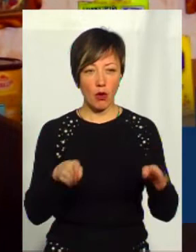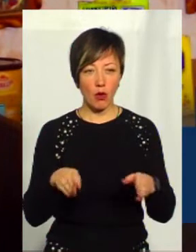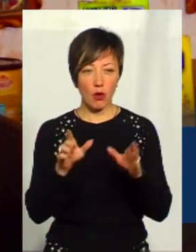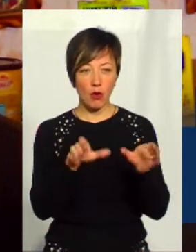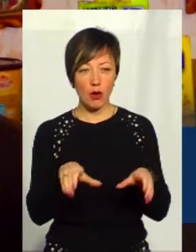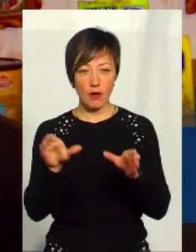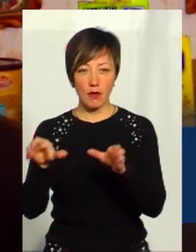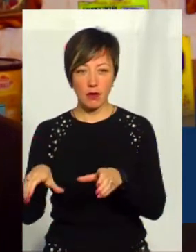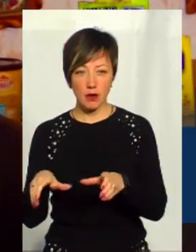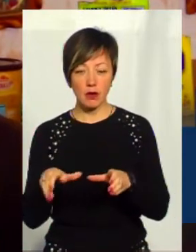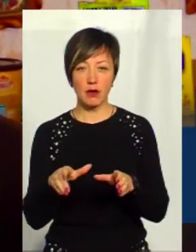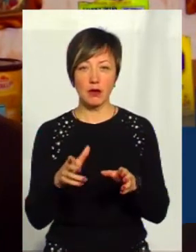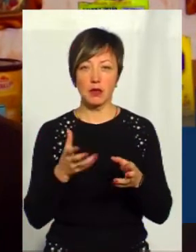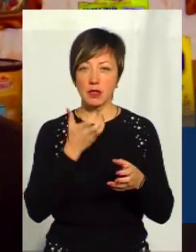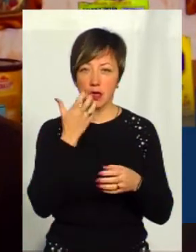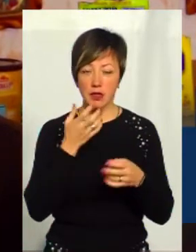другий, став грітися.